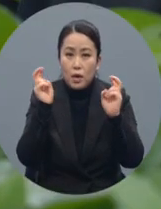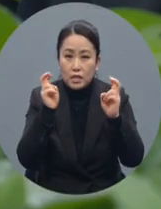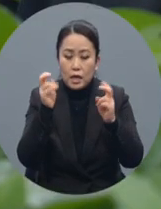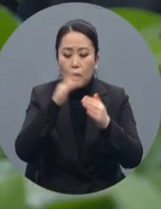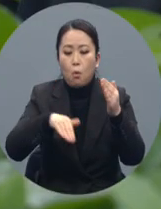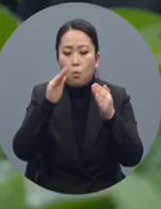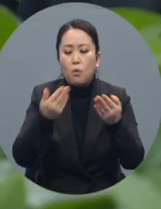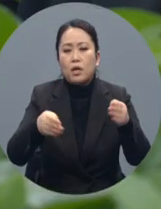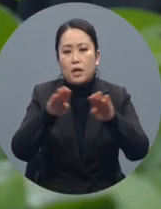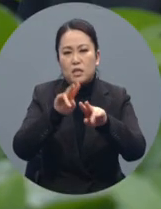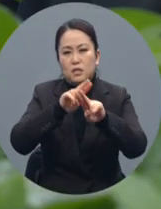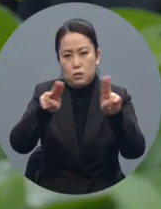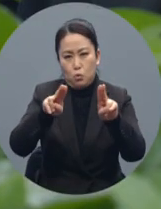두번째 살입니다